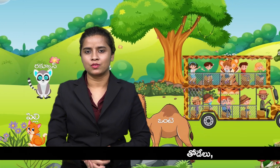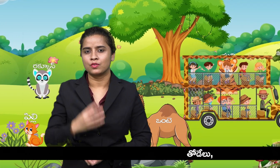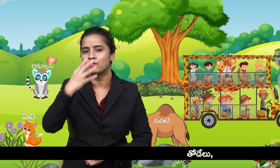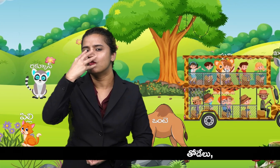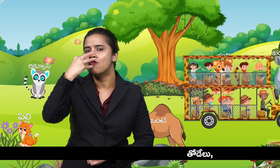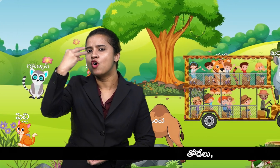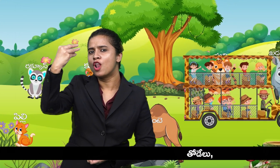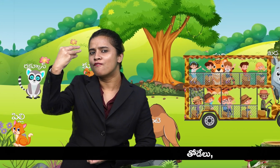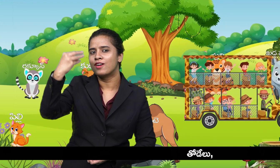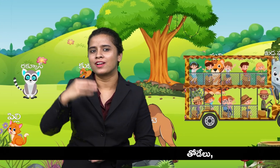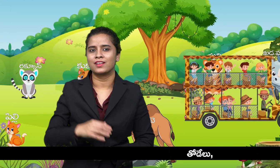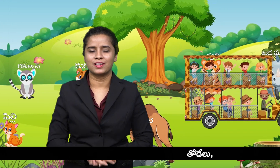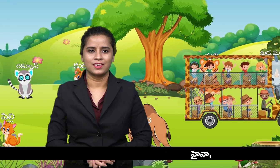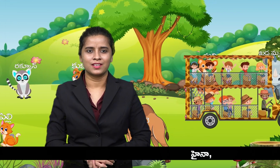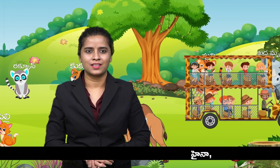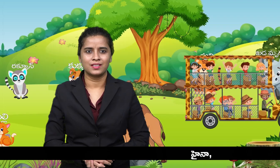తోడేలు,